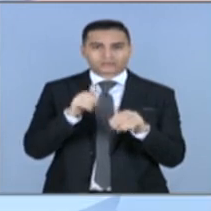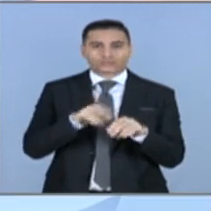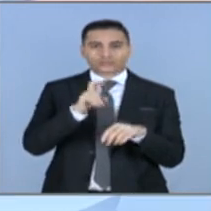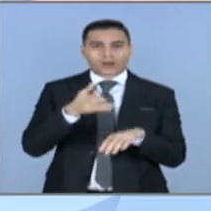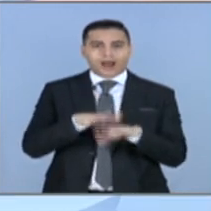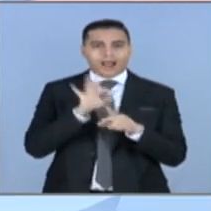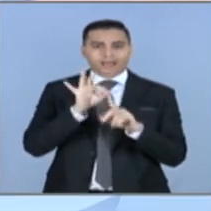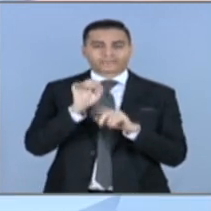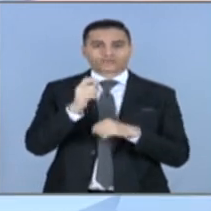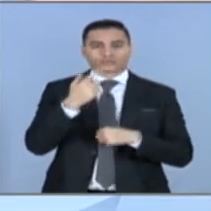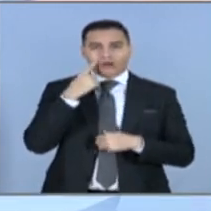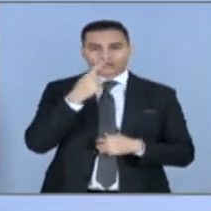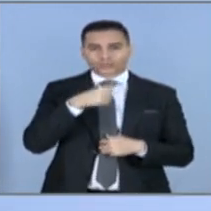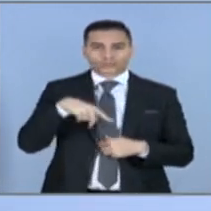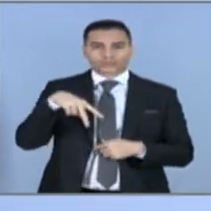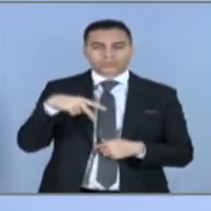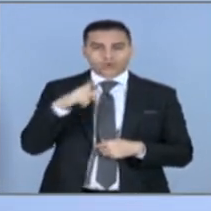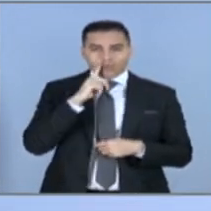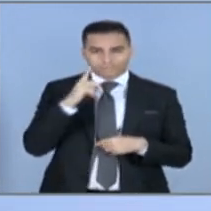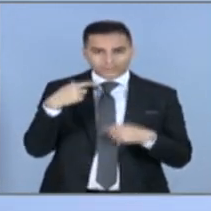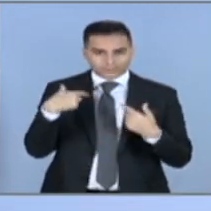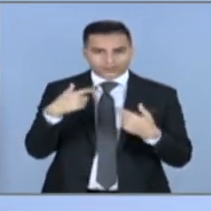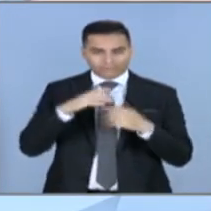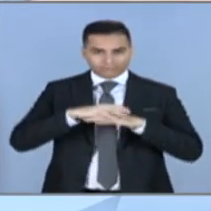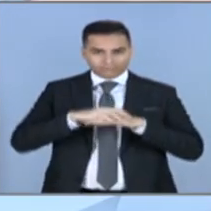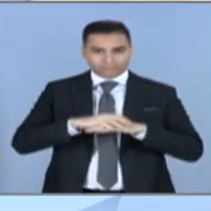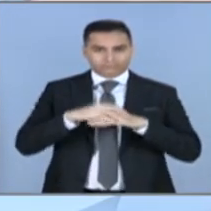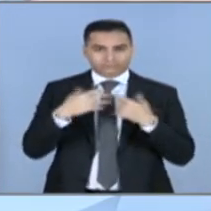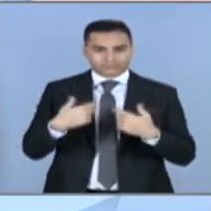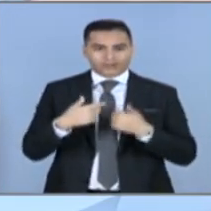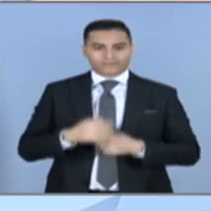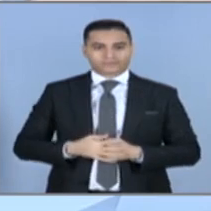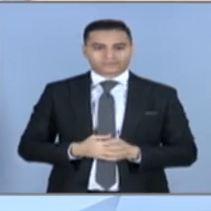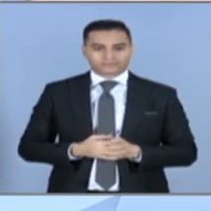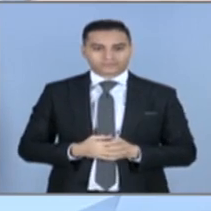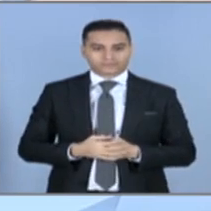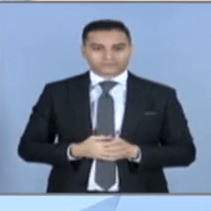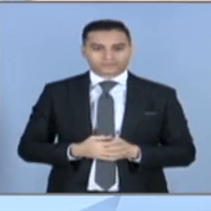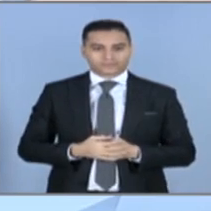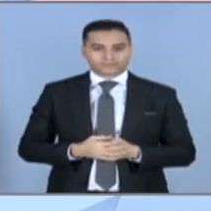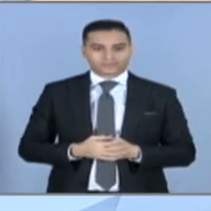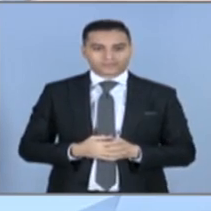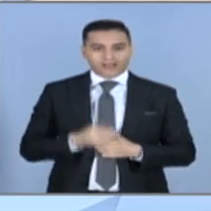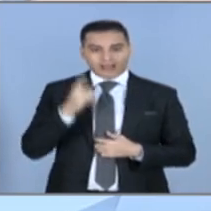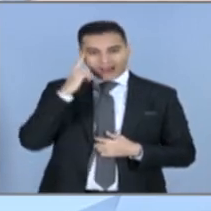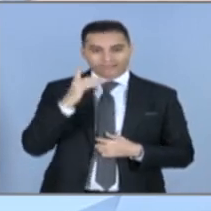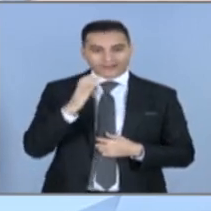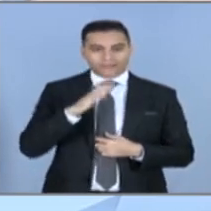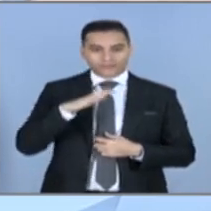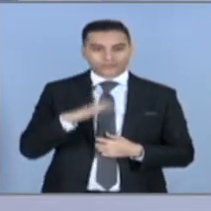أسئلتنا هتعتمد على السرعة يا مدام نادية، فأديكي على البزر. إيديك على البزر يا مو، علشان لو عندك